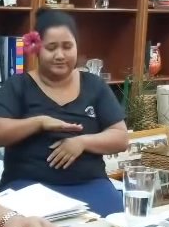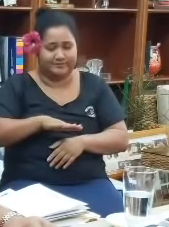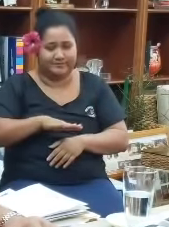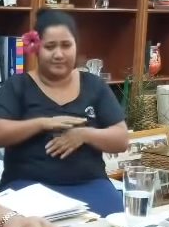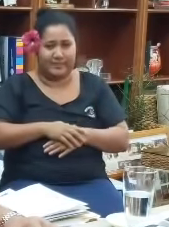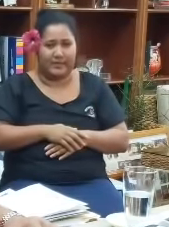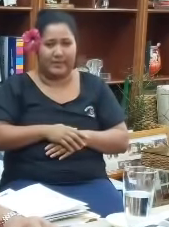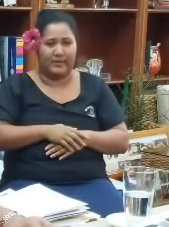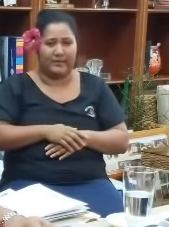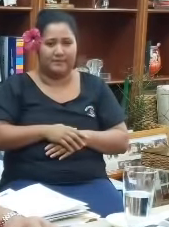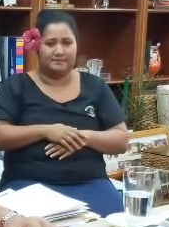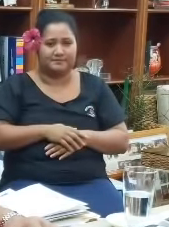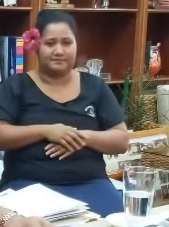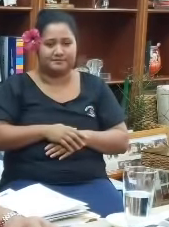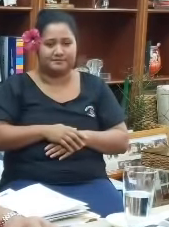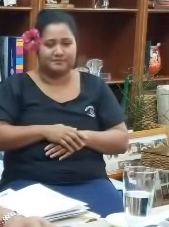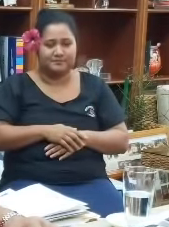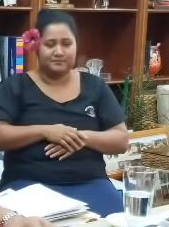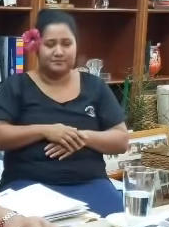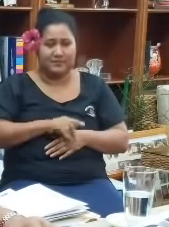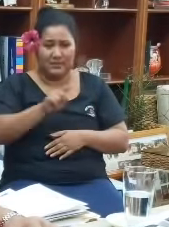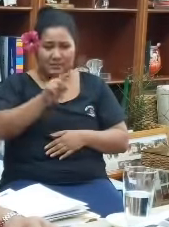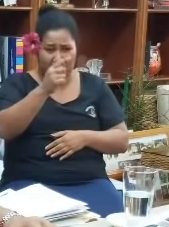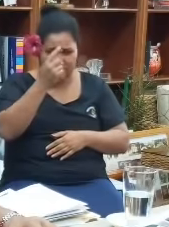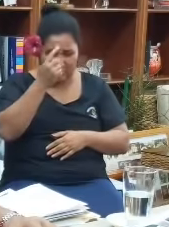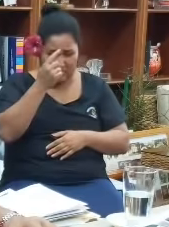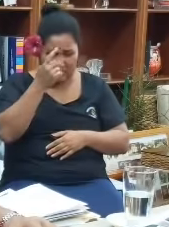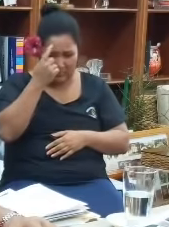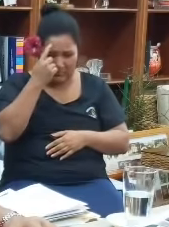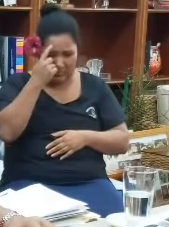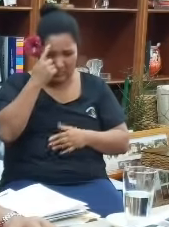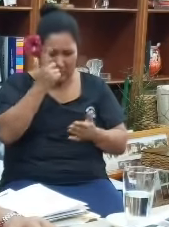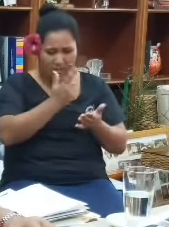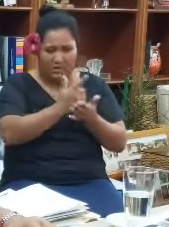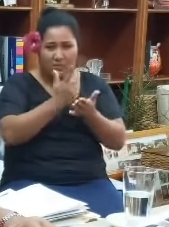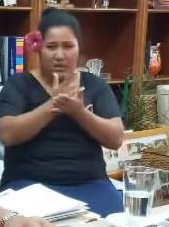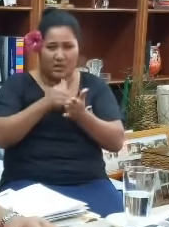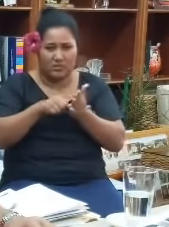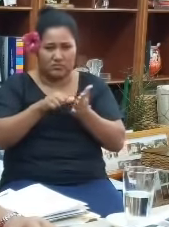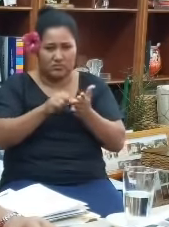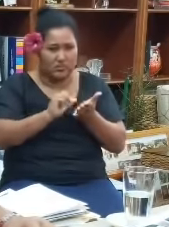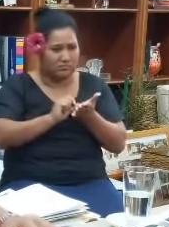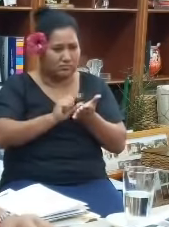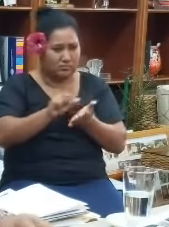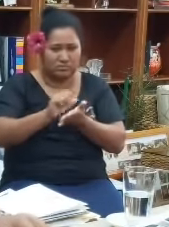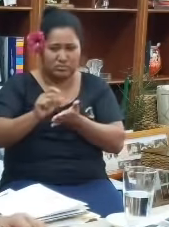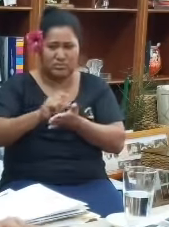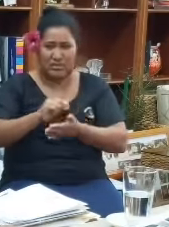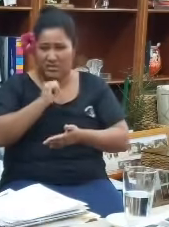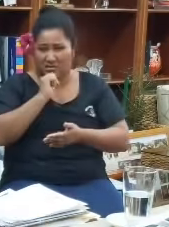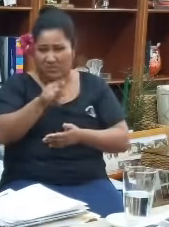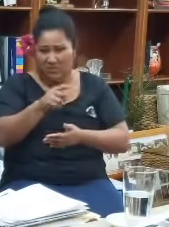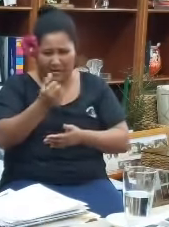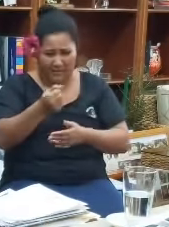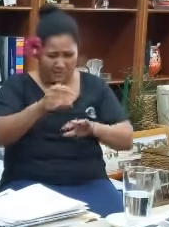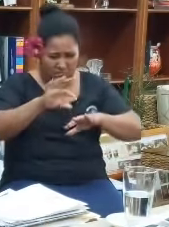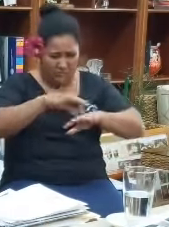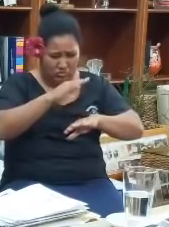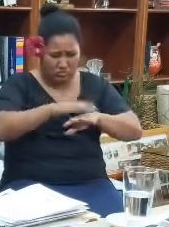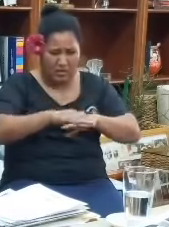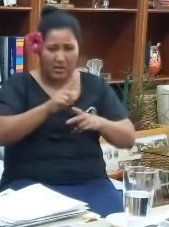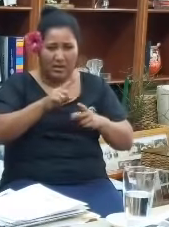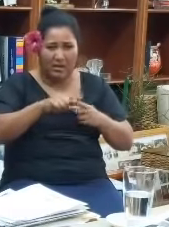a ma ka u mai la er ke le ku pe le wa a fa la o e ma so ko lu am sa fa nga u e